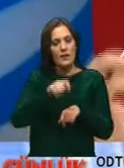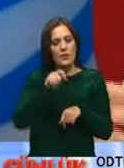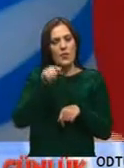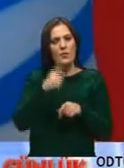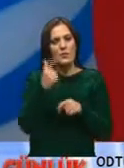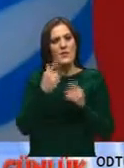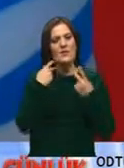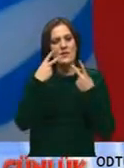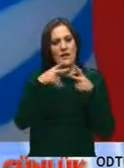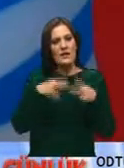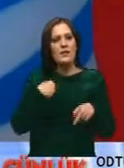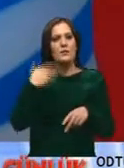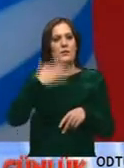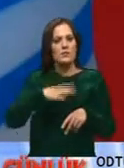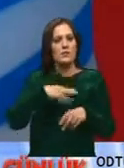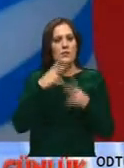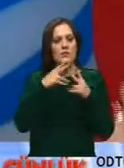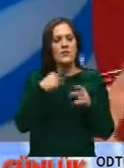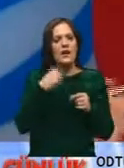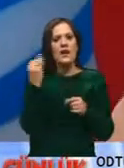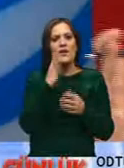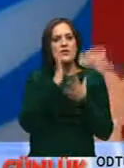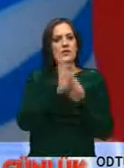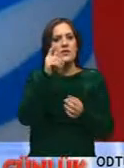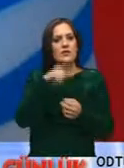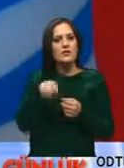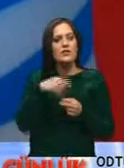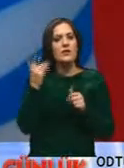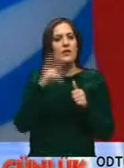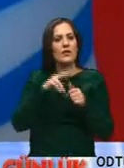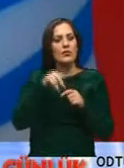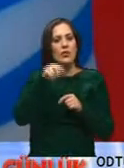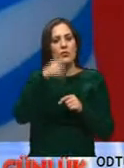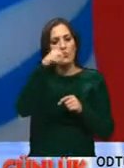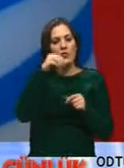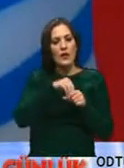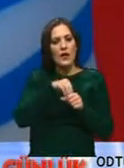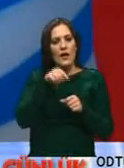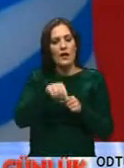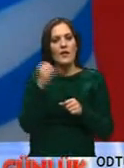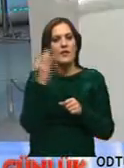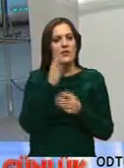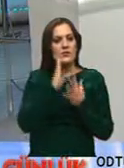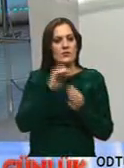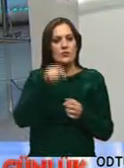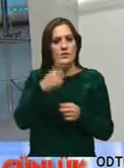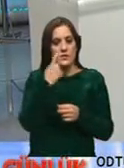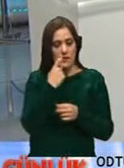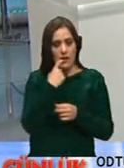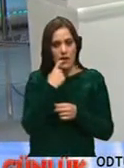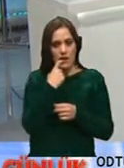Onu biraz detaylandıralım istiyorum açıkçası. Mesela kaç kişi katıldı Türkiye'den? Kaç kişi? Bu